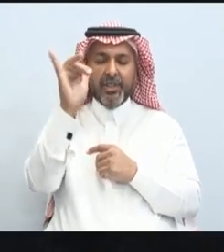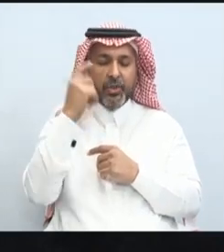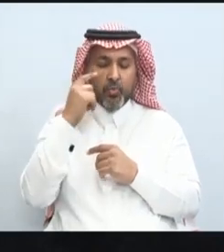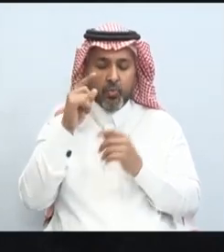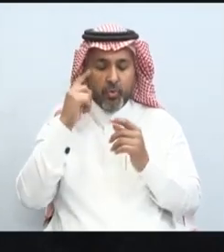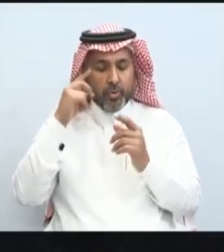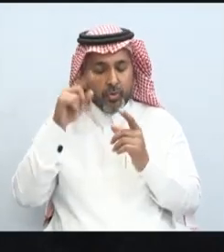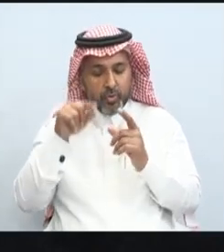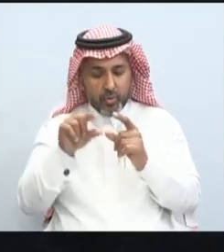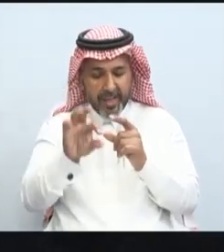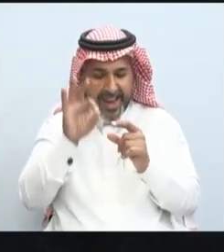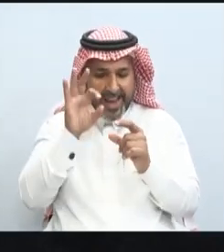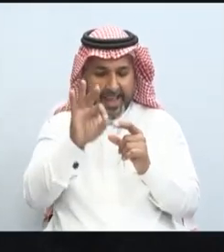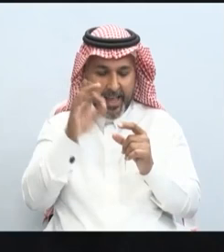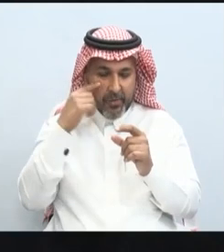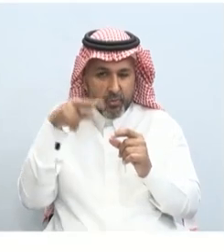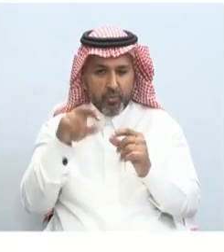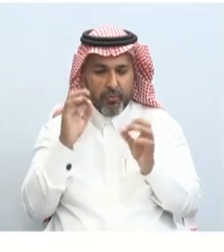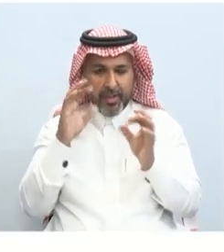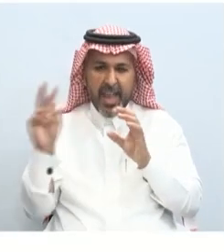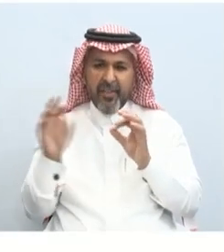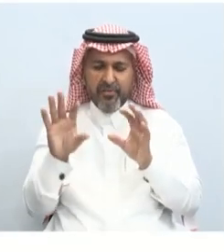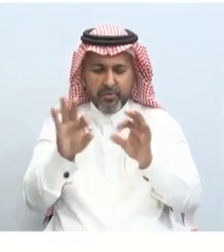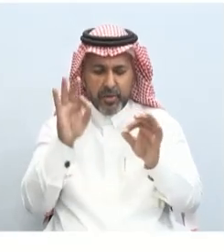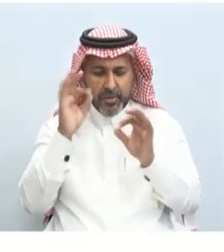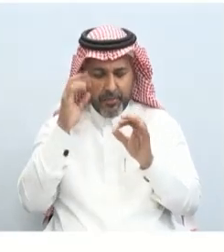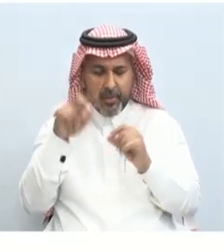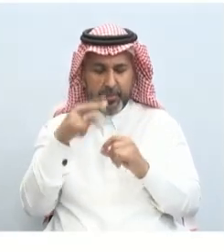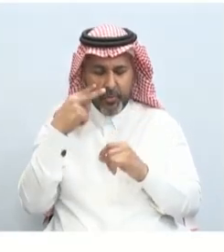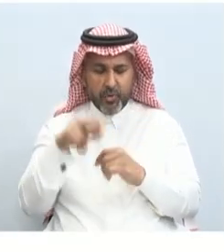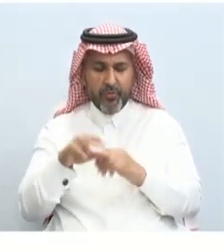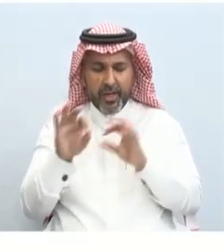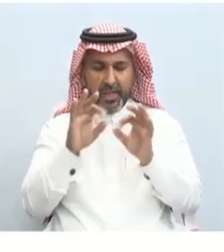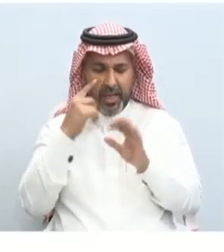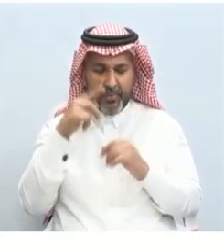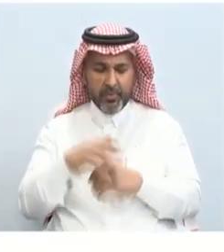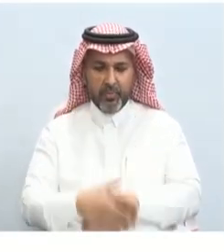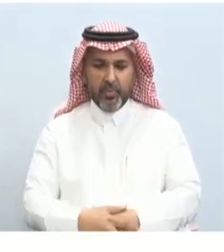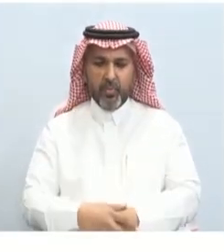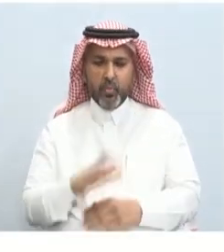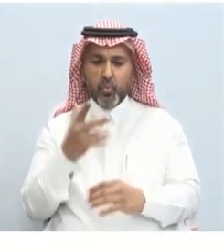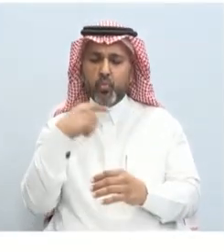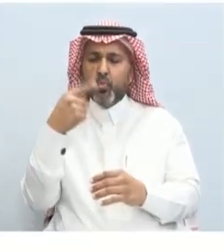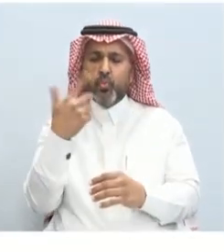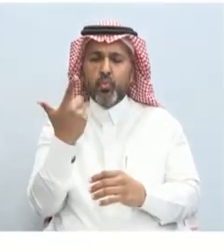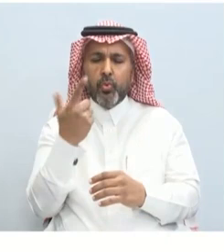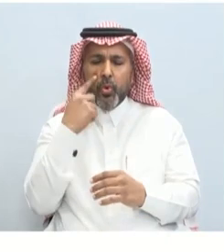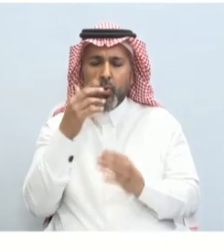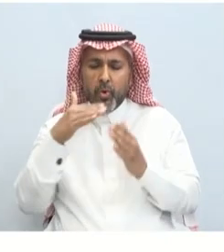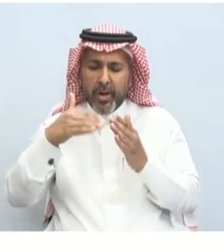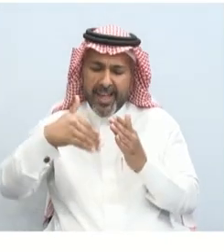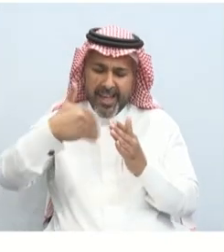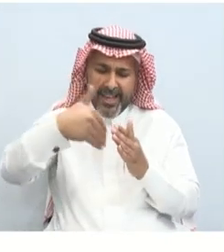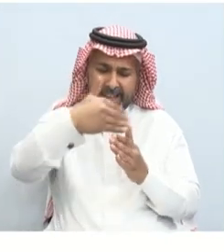مقدمتان او اكثر دعونا نقرا الاستدلال الاستنباطي تعريفه اولا هو الانتقال من